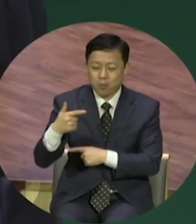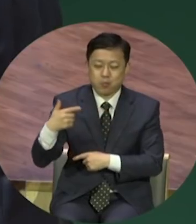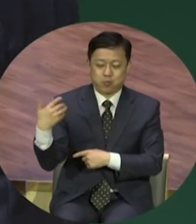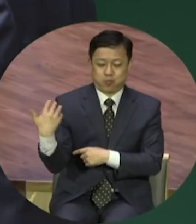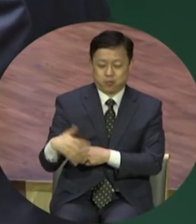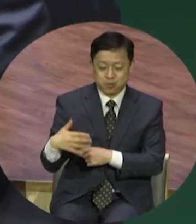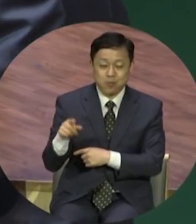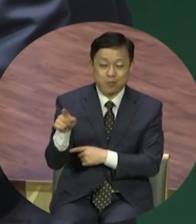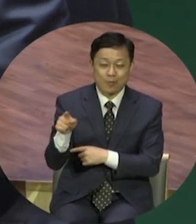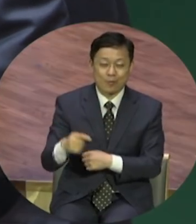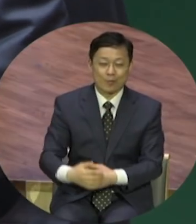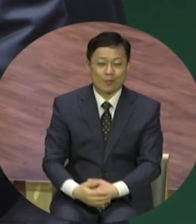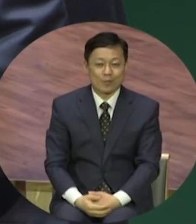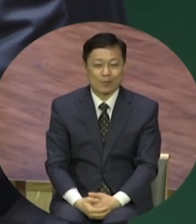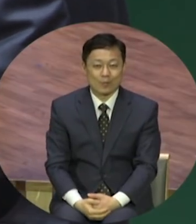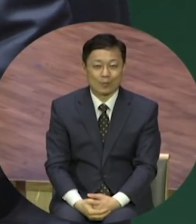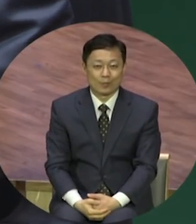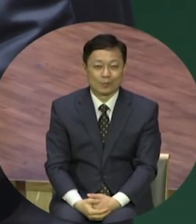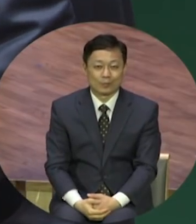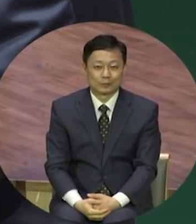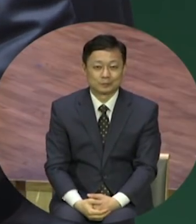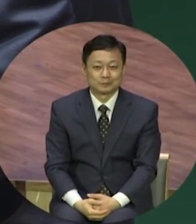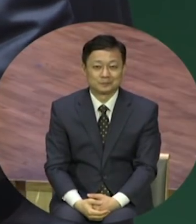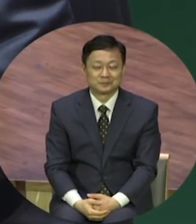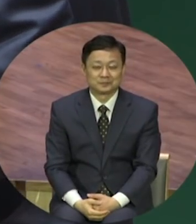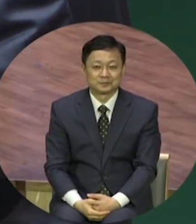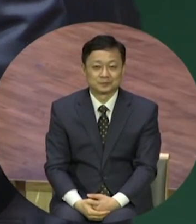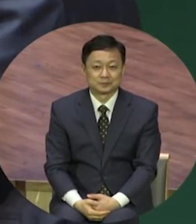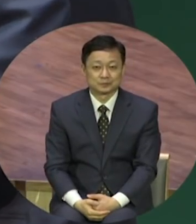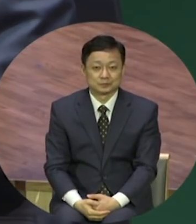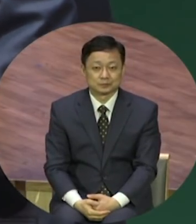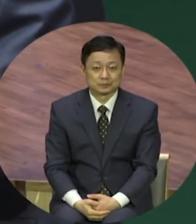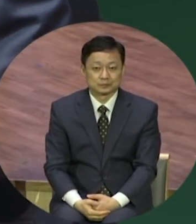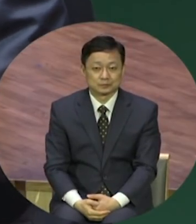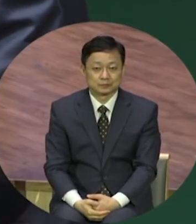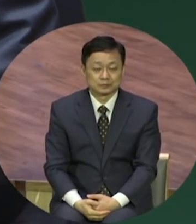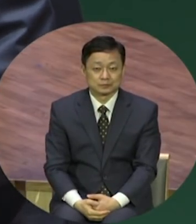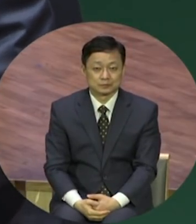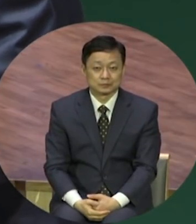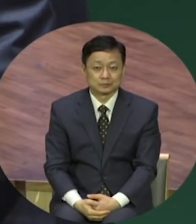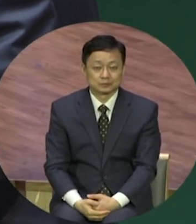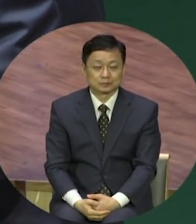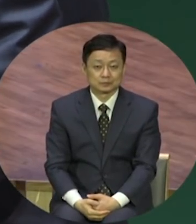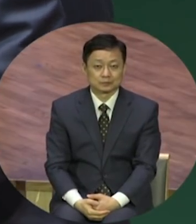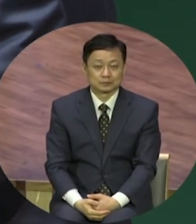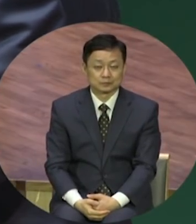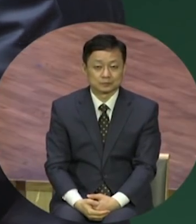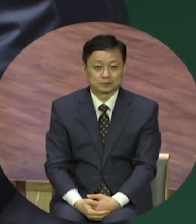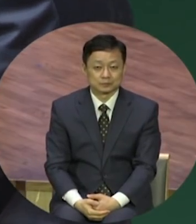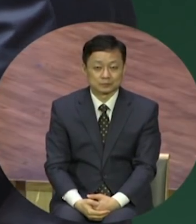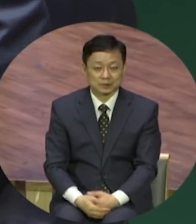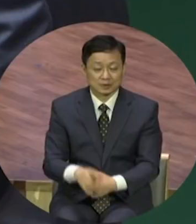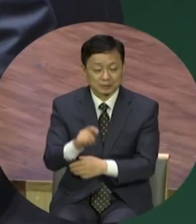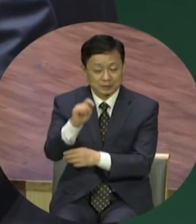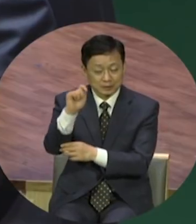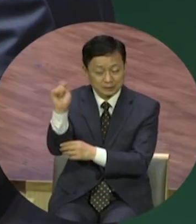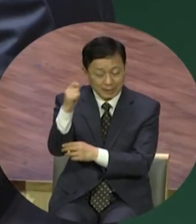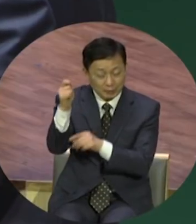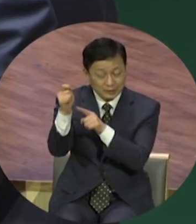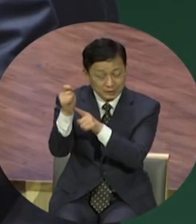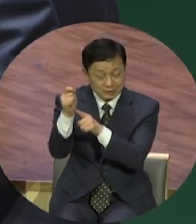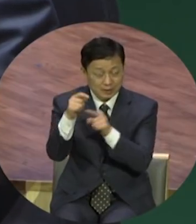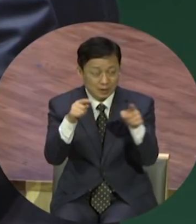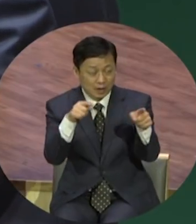royal palace. That's amazing. It's how was she able to see this? 저는 그 돌을 잘 던지는 다윗이 골리앗하고